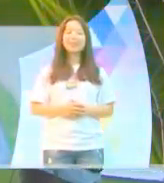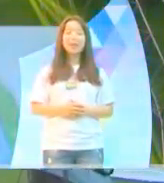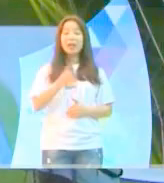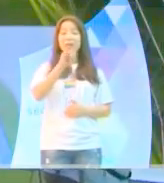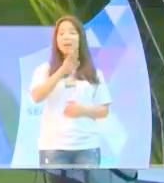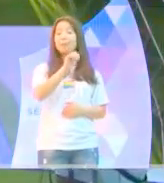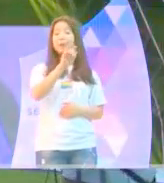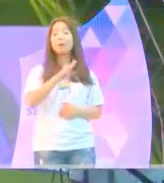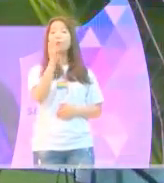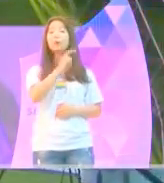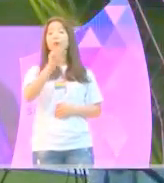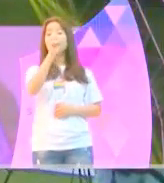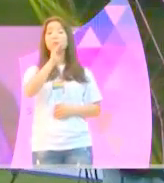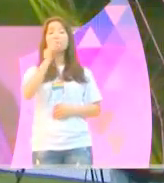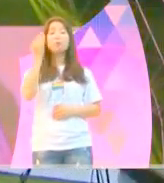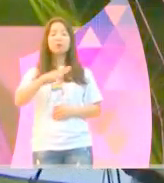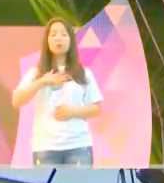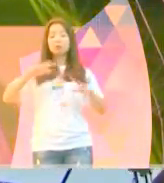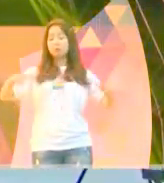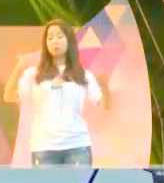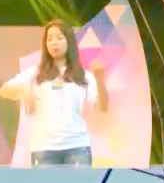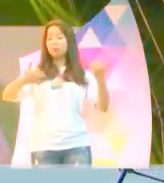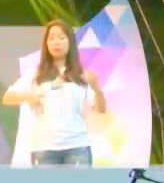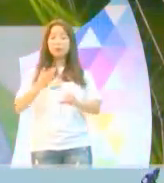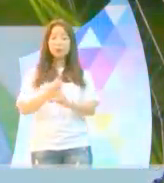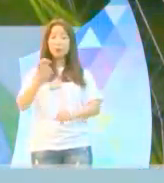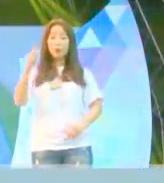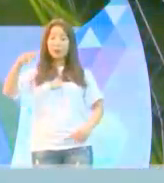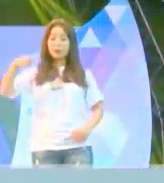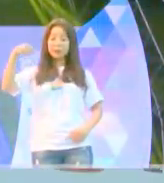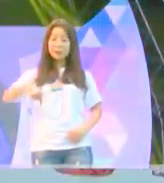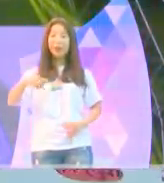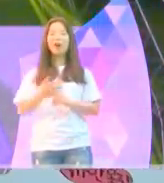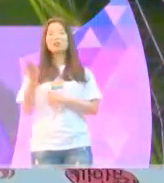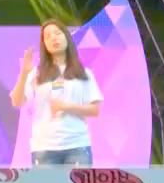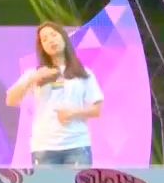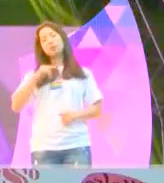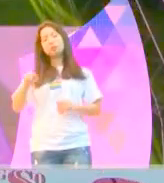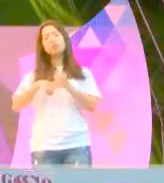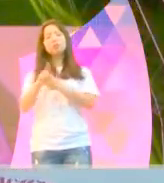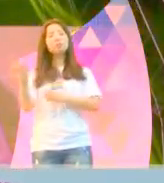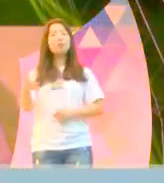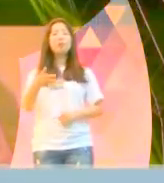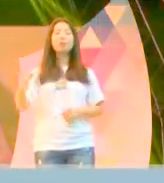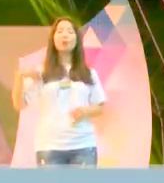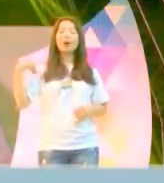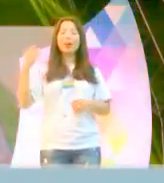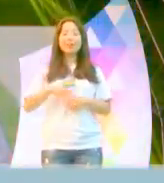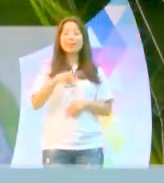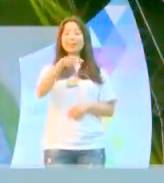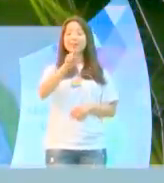힙합을 들었지만 나는 지금 통기타 들고 포크라고 하기엔 내가 포크가 뭔지도 몰라요